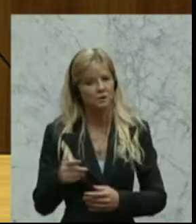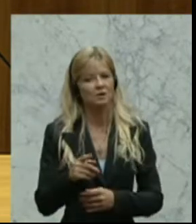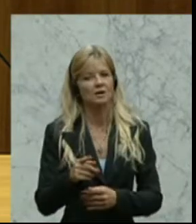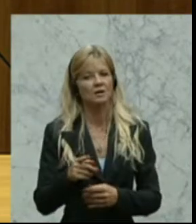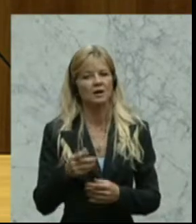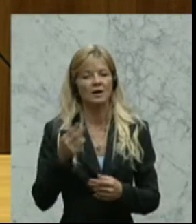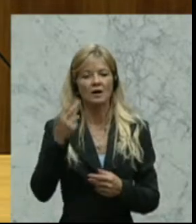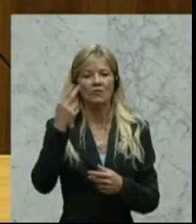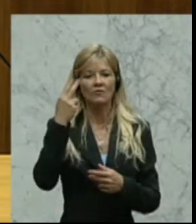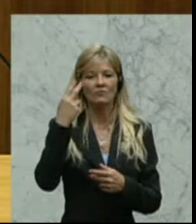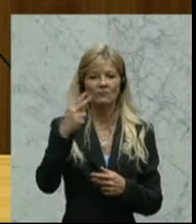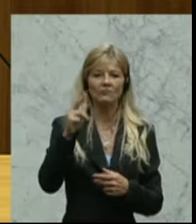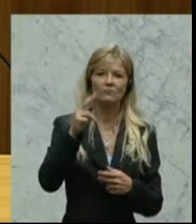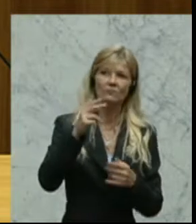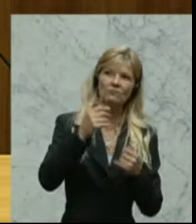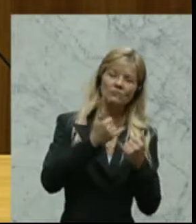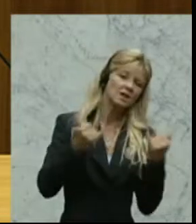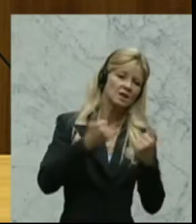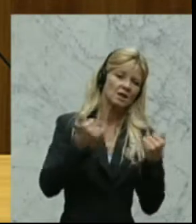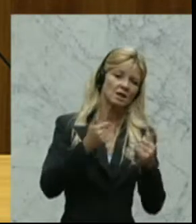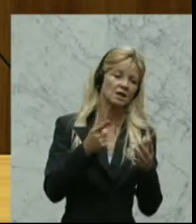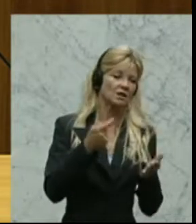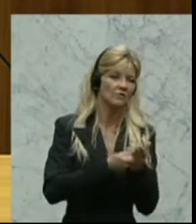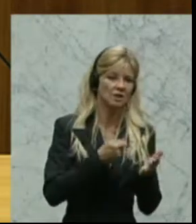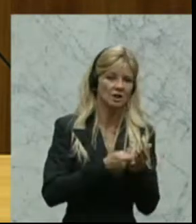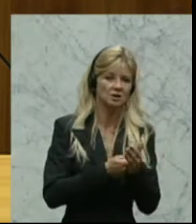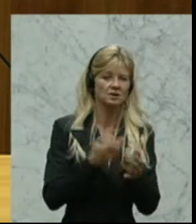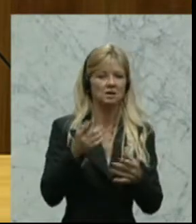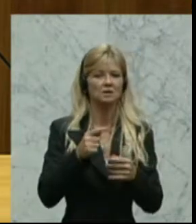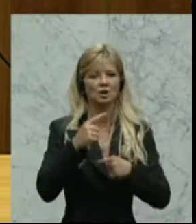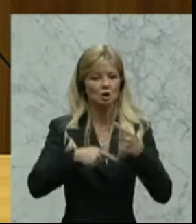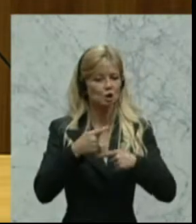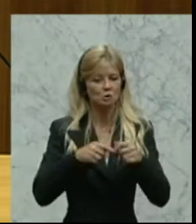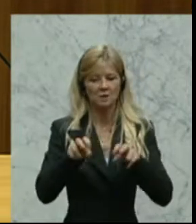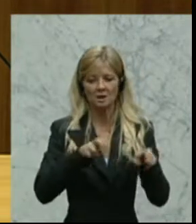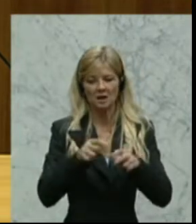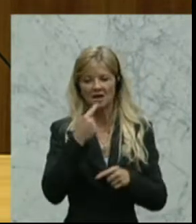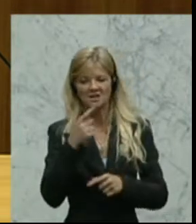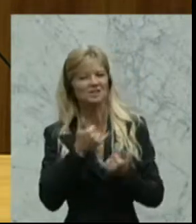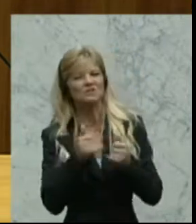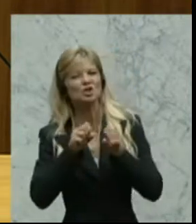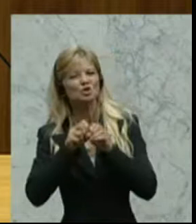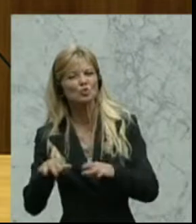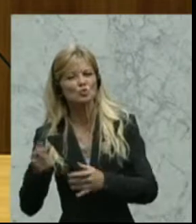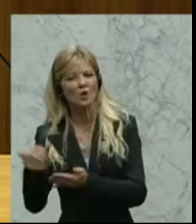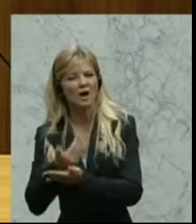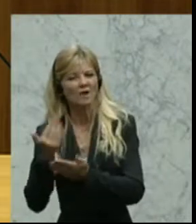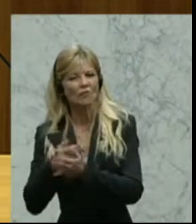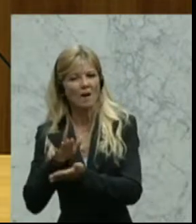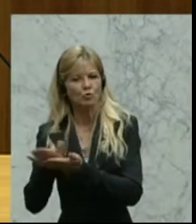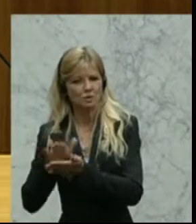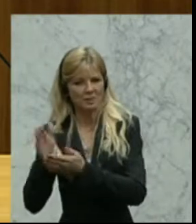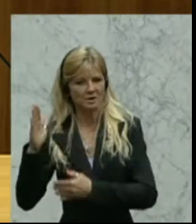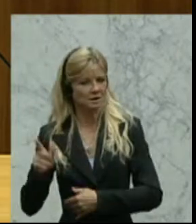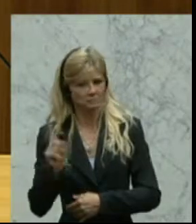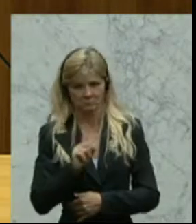Finanzminister Spindelegger durch Strukturreformen auf der Ausgabenseite bezeichnet. Denn wenn ich warte auf eine Reform der föderalen